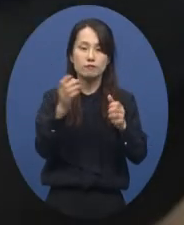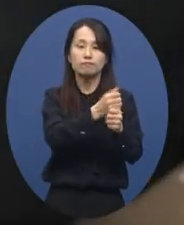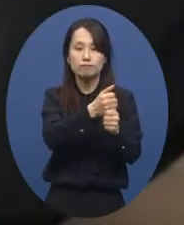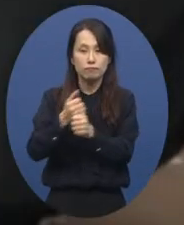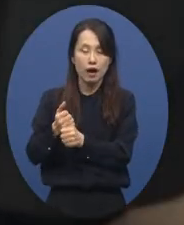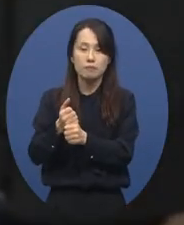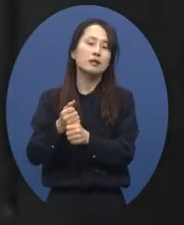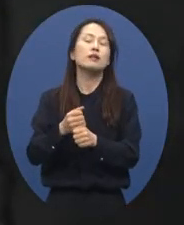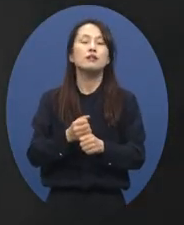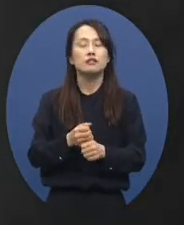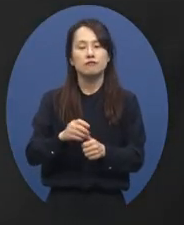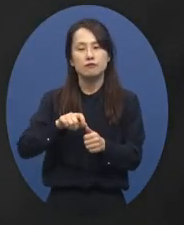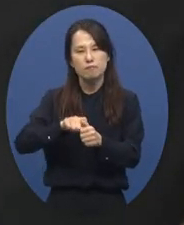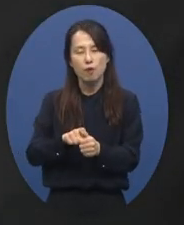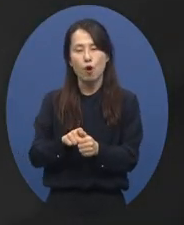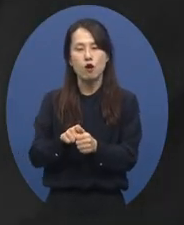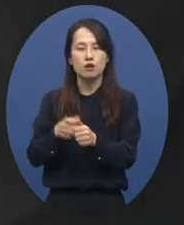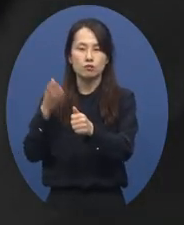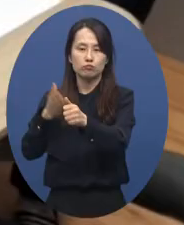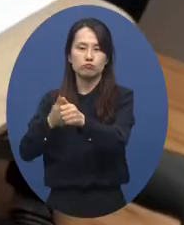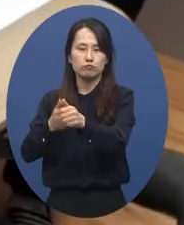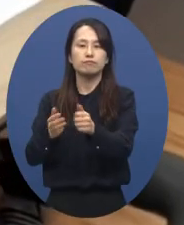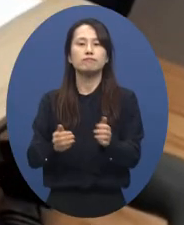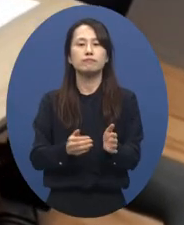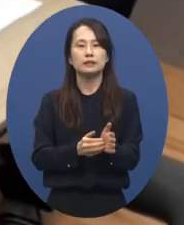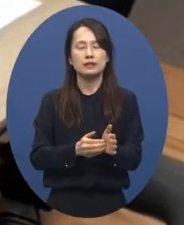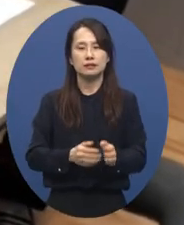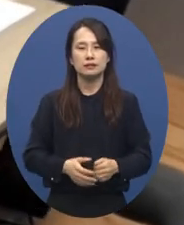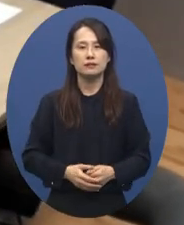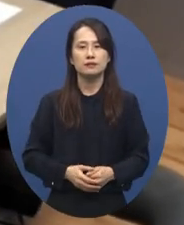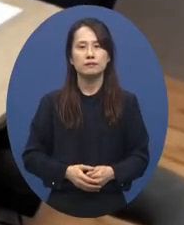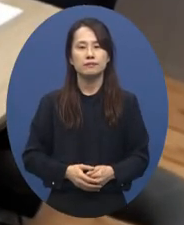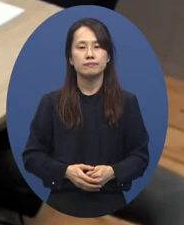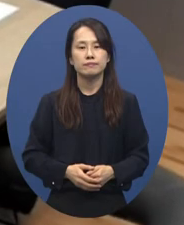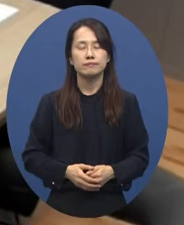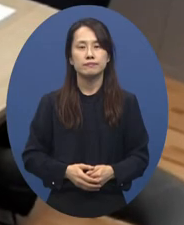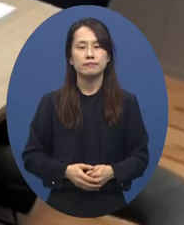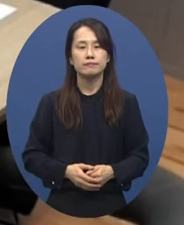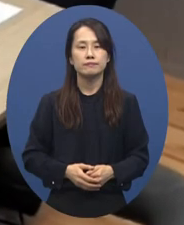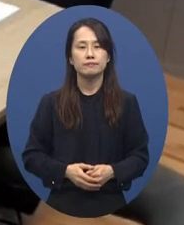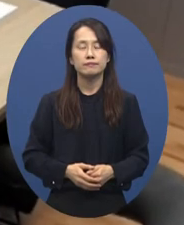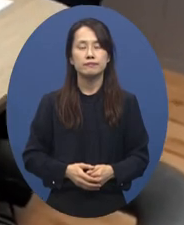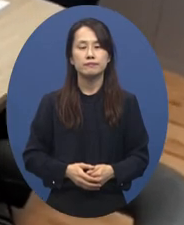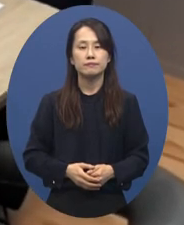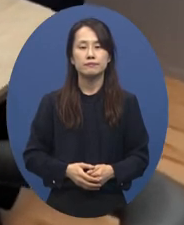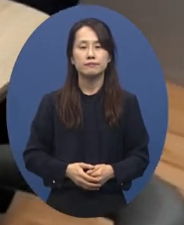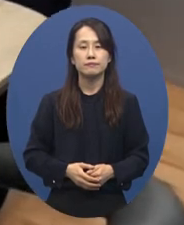식품의약품안전처에 행정처분을 의뢰한 상태입니다. 경기주TV 한선지입니다.